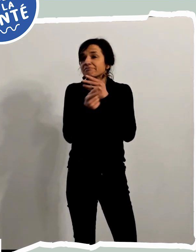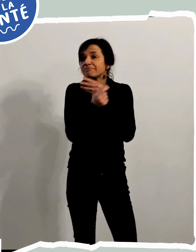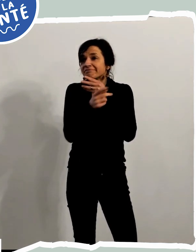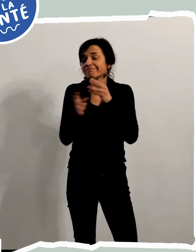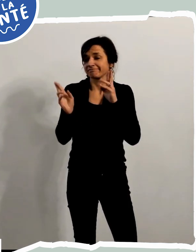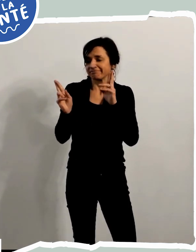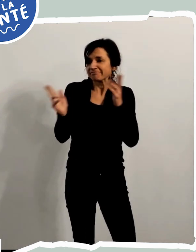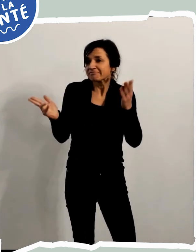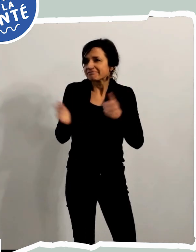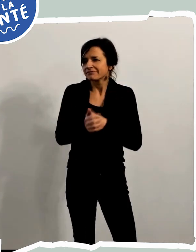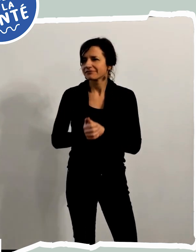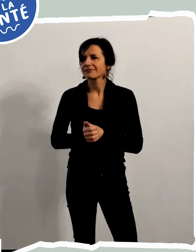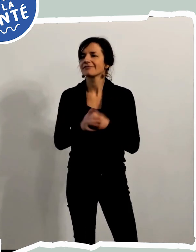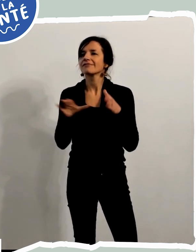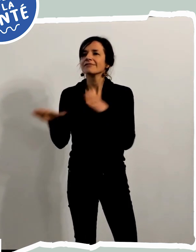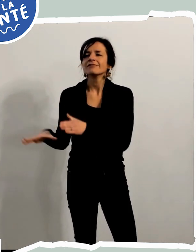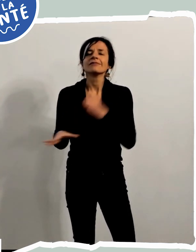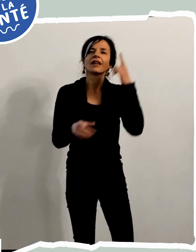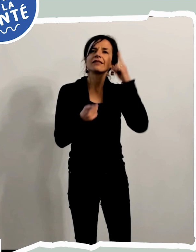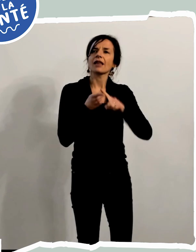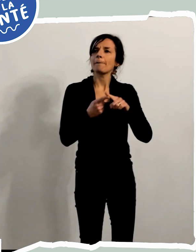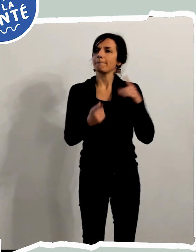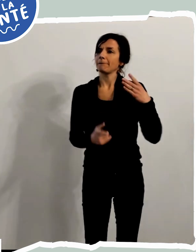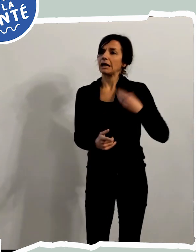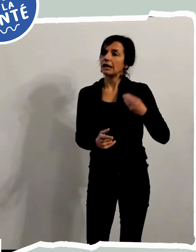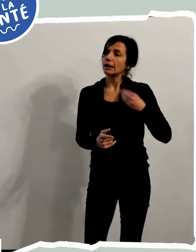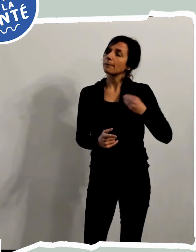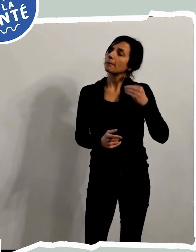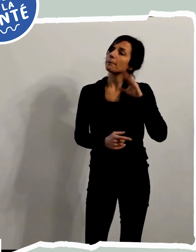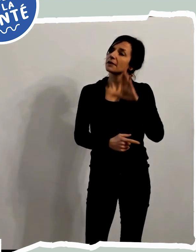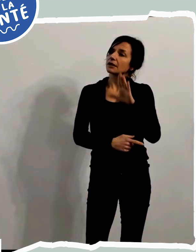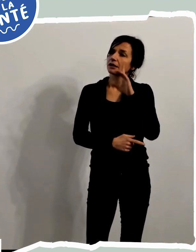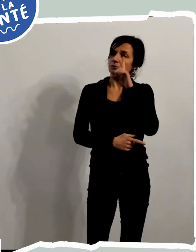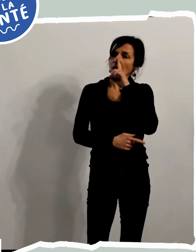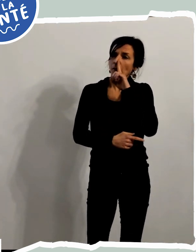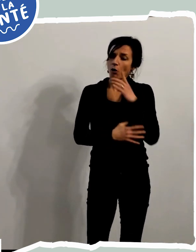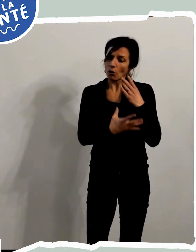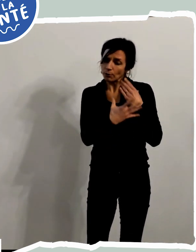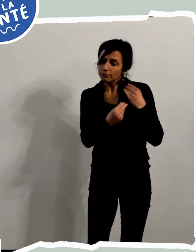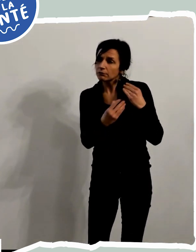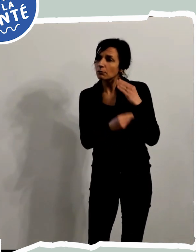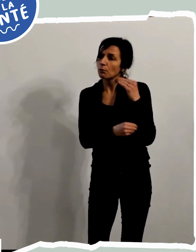effet. En ce qui concerne le lait maternel ou le lait